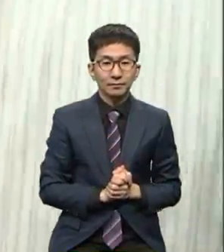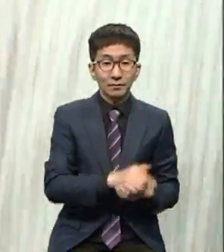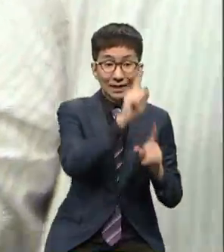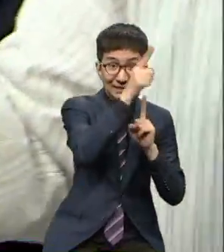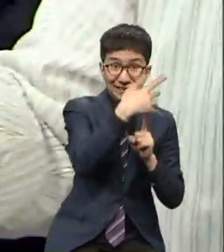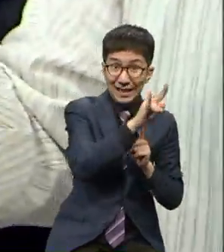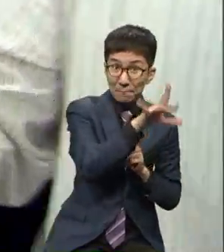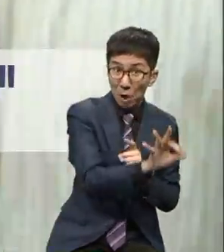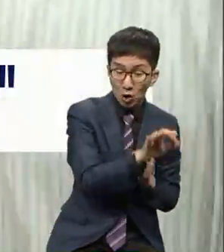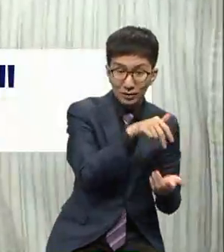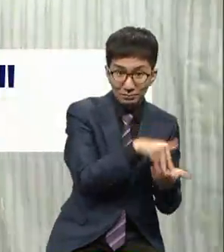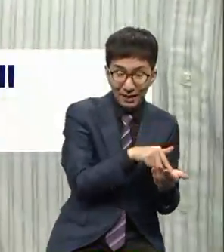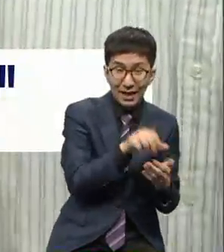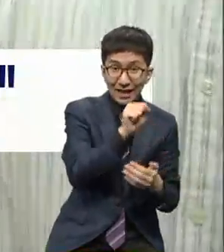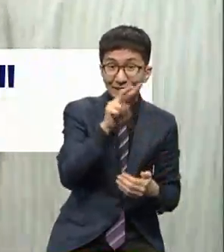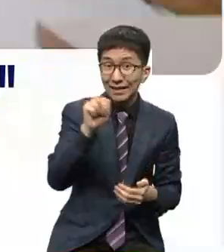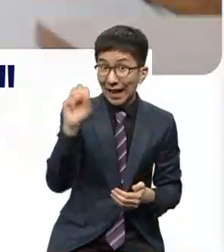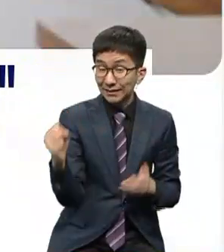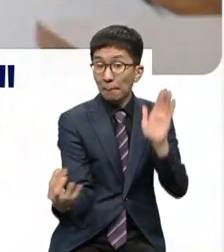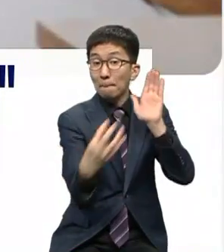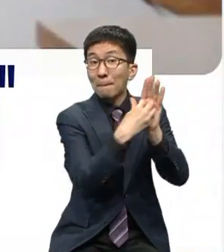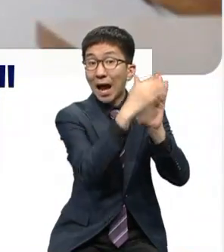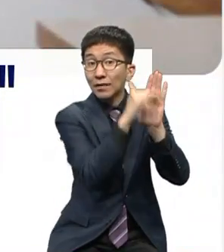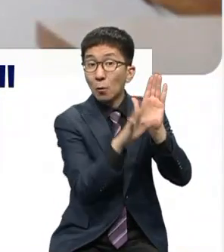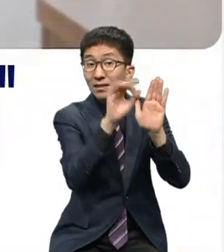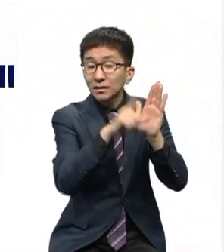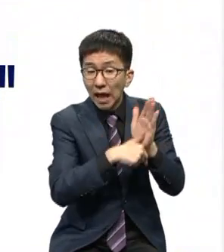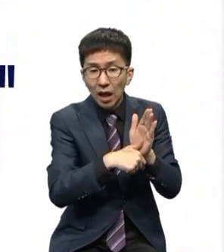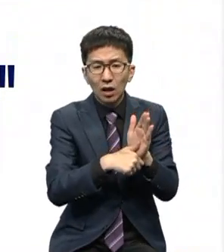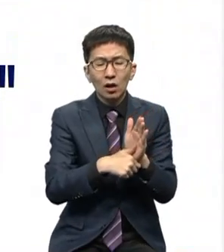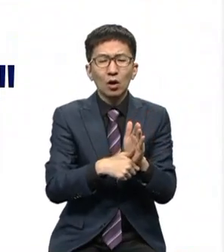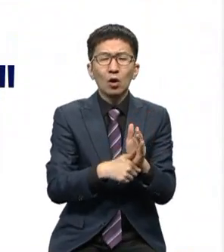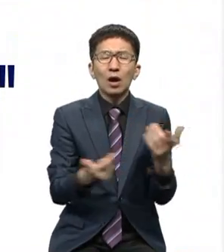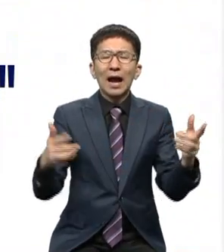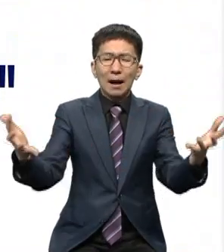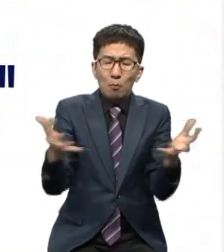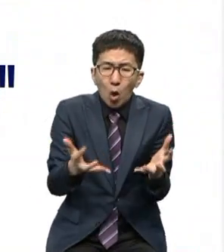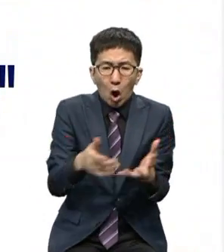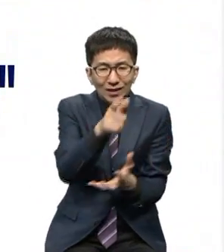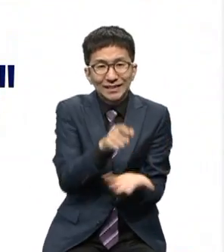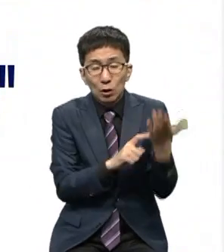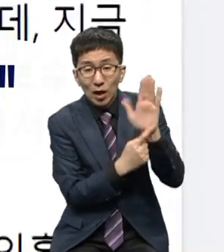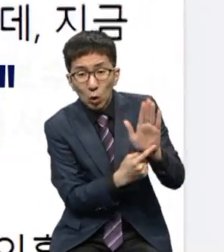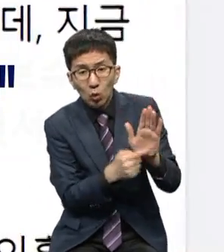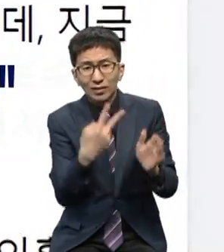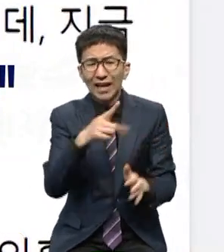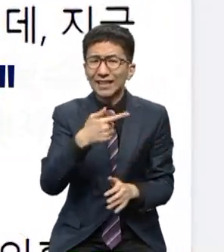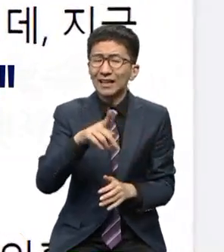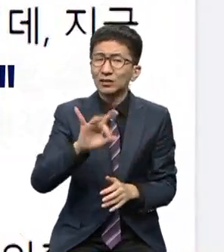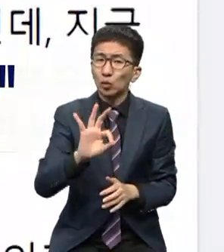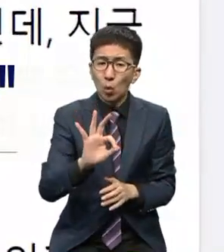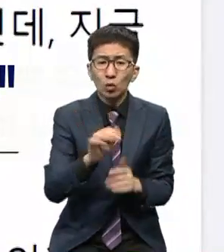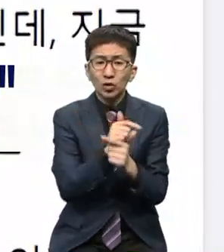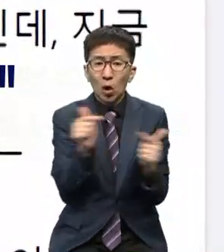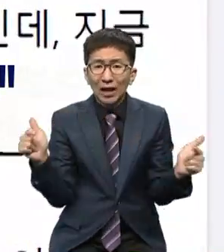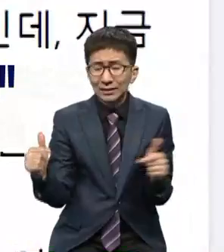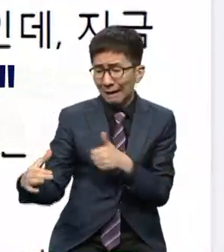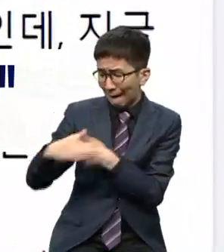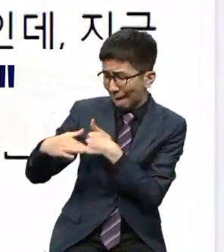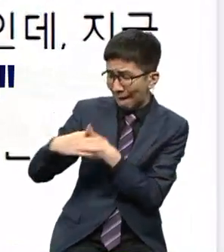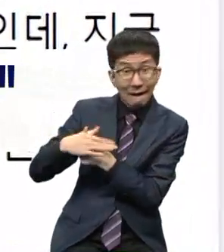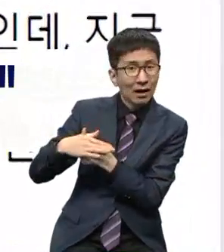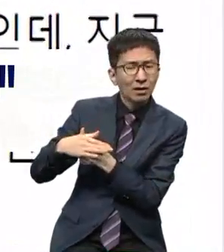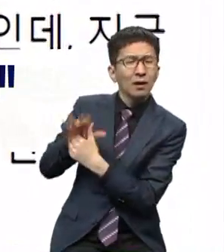이재명 후보는 SNS에 올린 글에서 공동 기자회견이든 공동 성명이든 대장동 개발 의혹에 대한 저질 정치 공세에